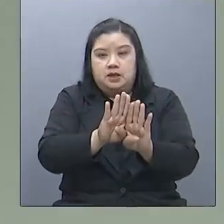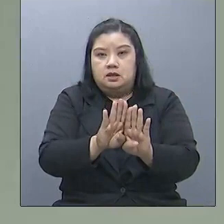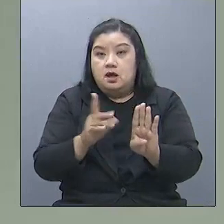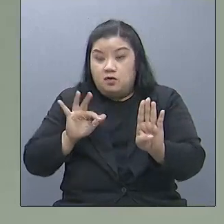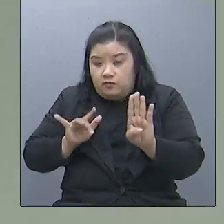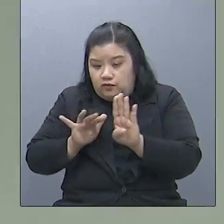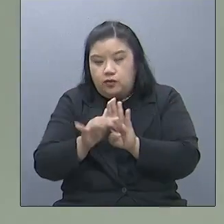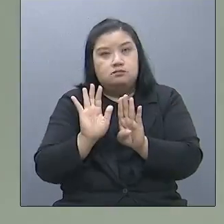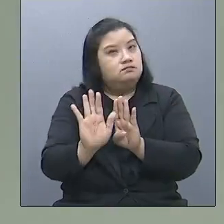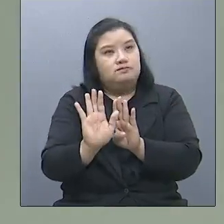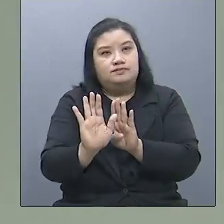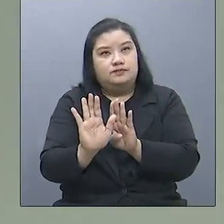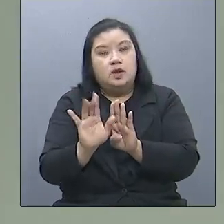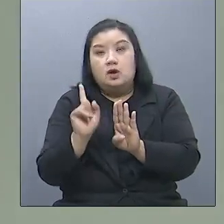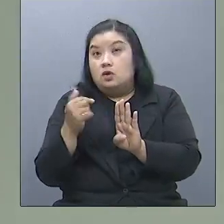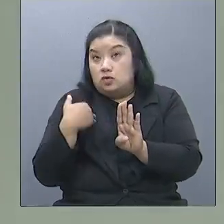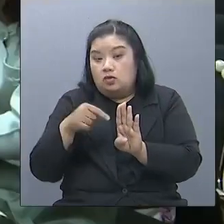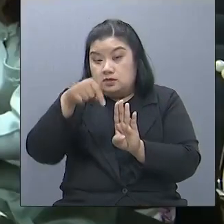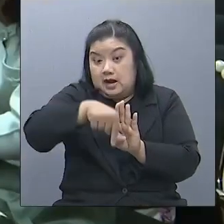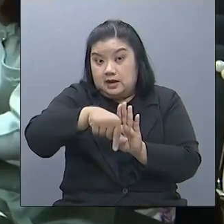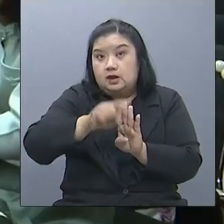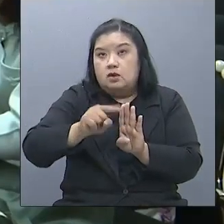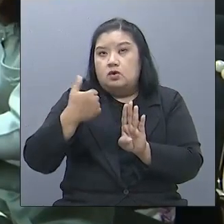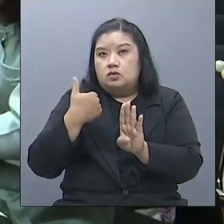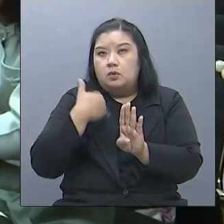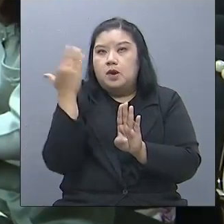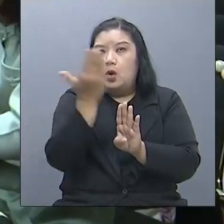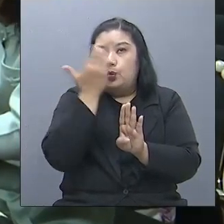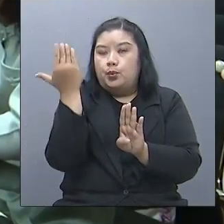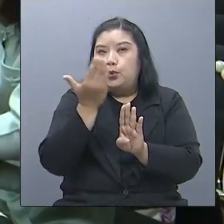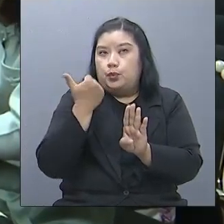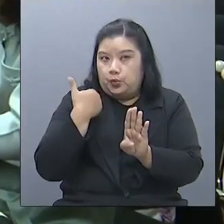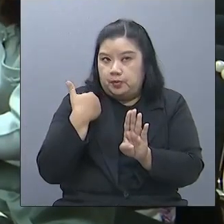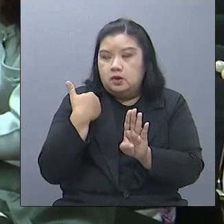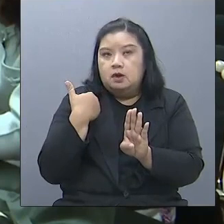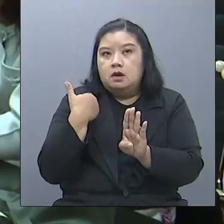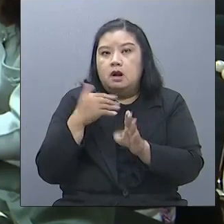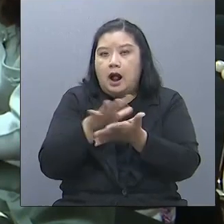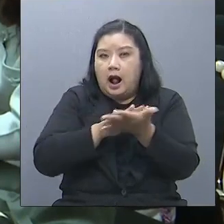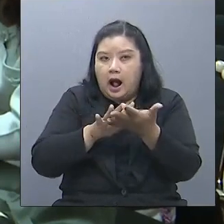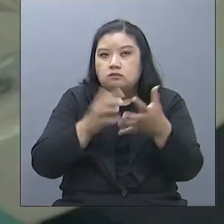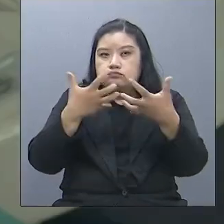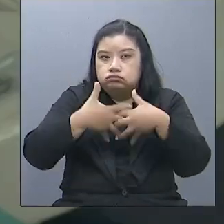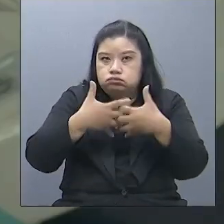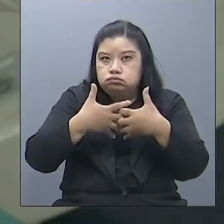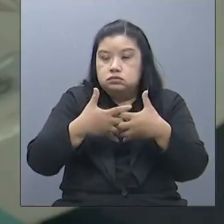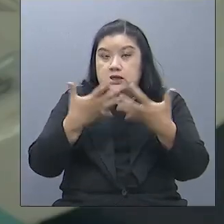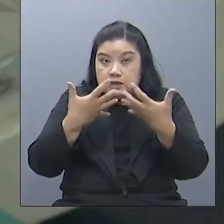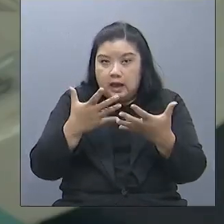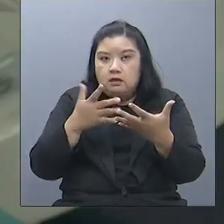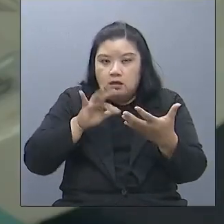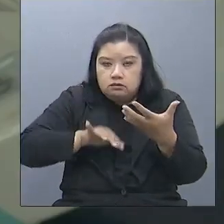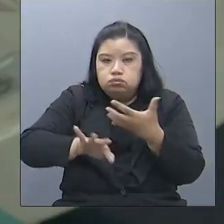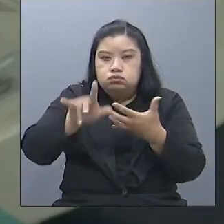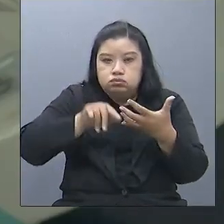เล็ดลอดเข้ามาได้ต้องเติมอากาศดีเพื่อให้ฝุ่นและคาร์บอนไดออกไซด์น้อยลงและก็ระบายอากาศออกไปส่วน